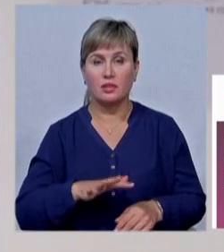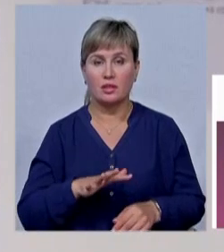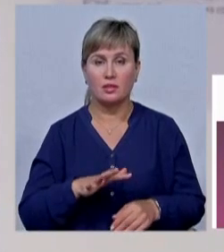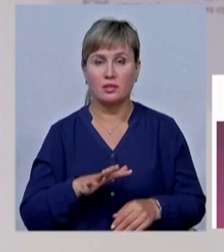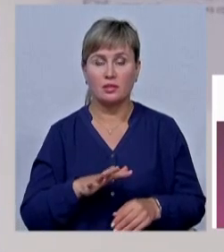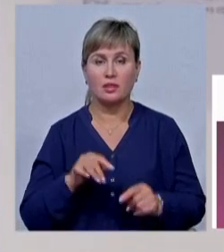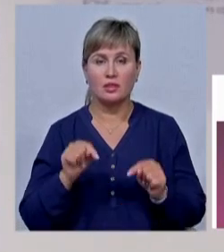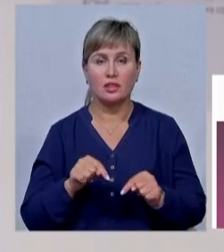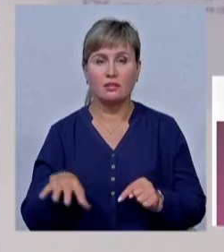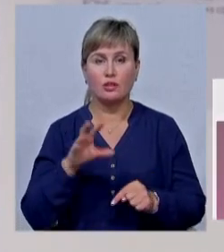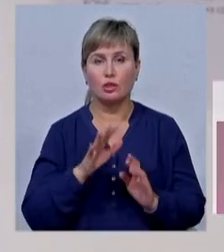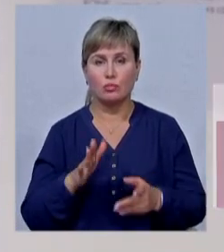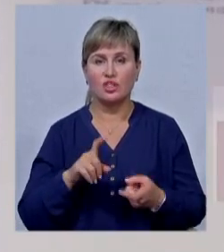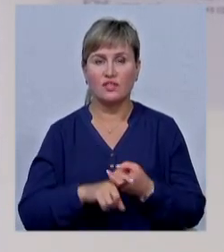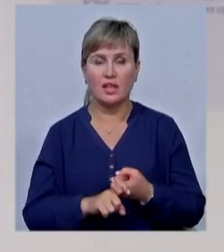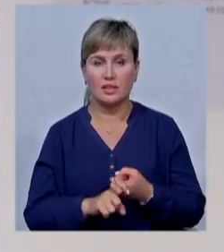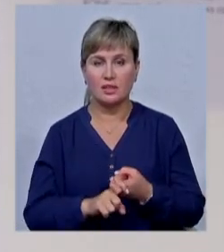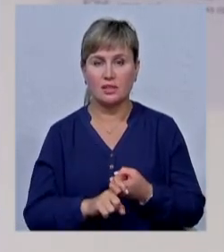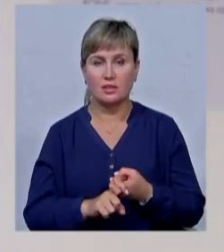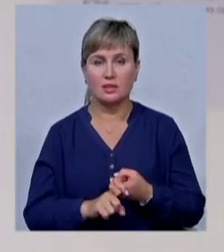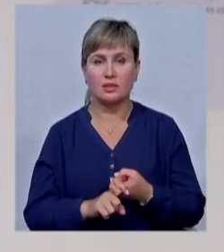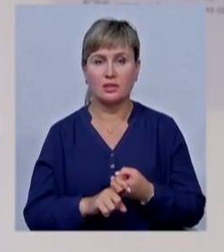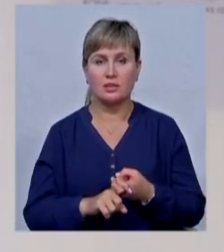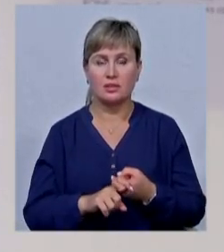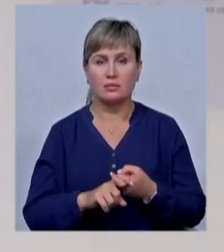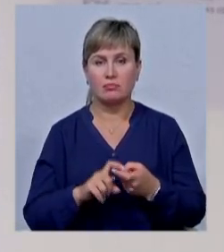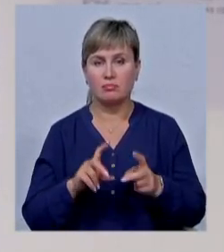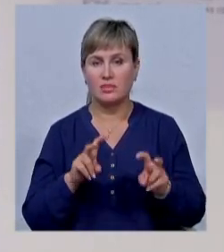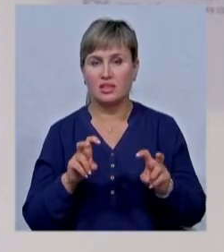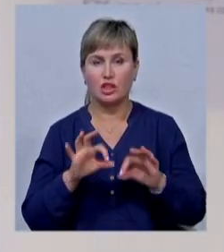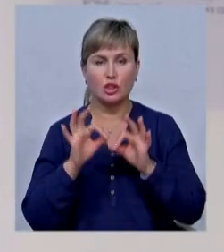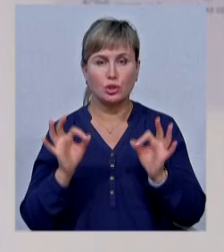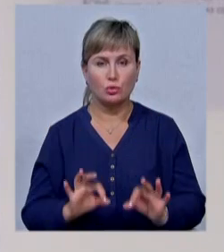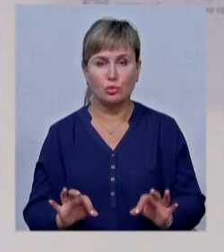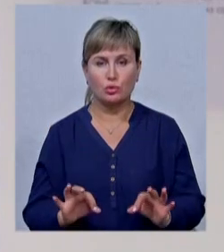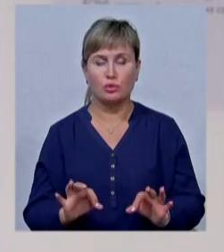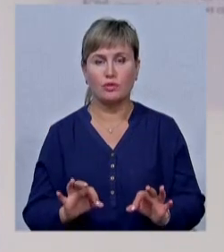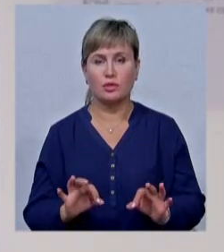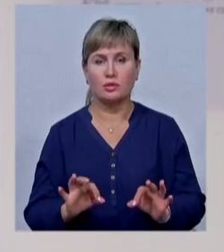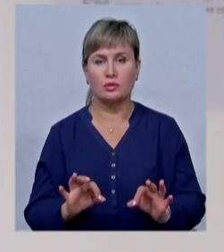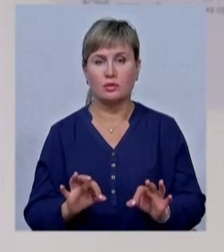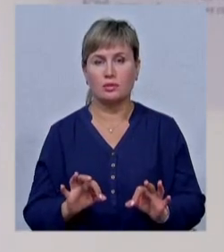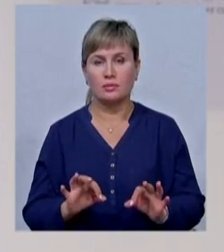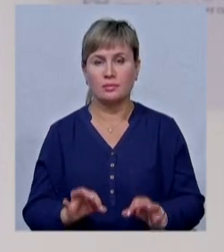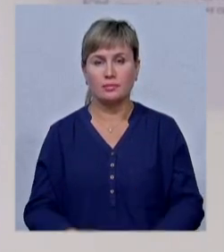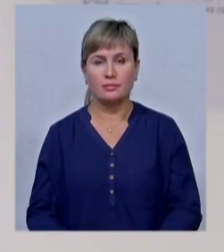есть здесь все будет связано с дигитал-искусством, диджитальным,